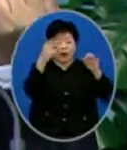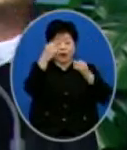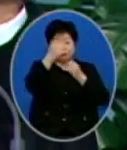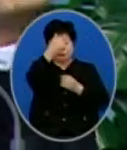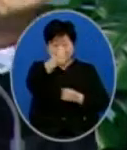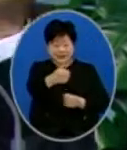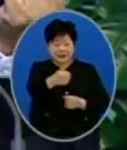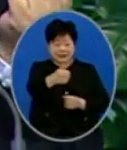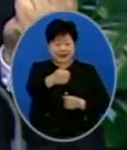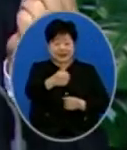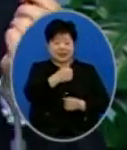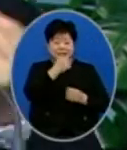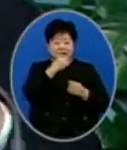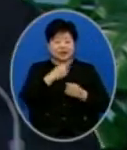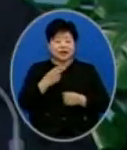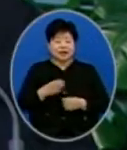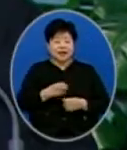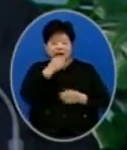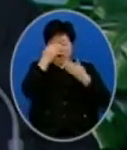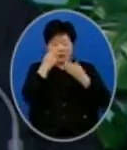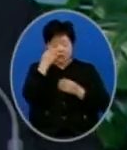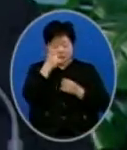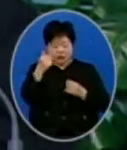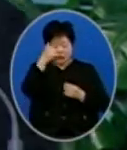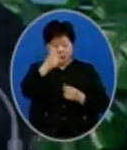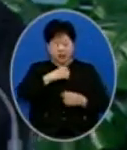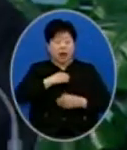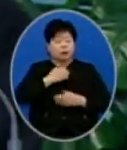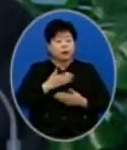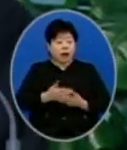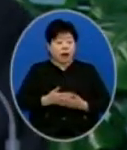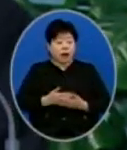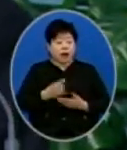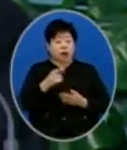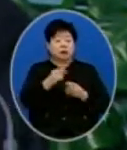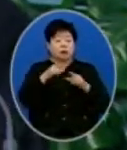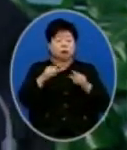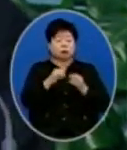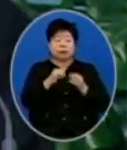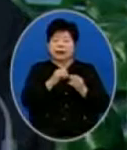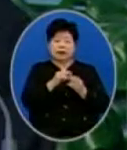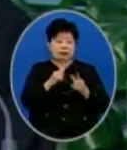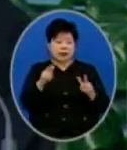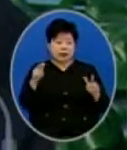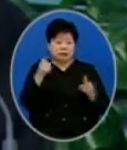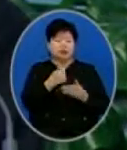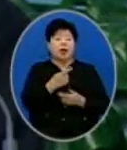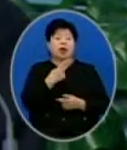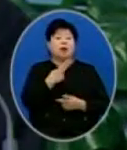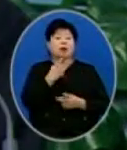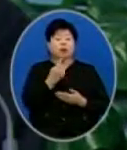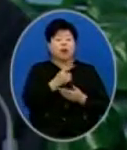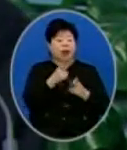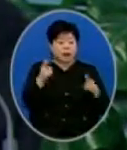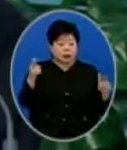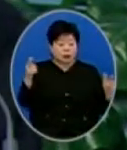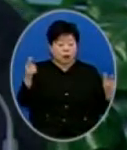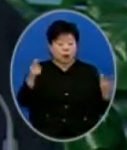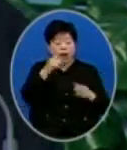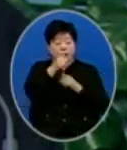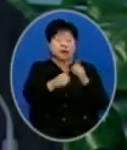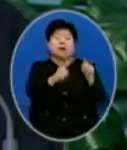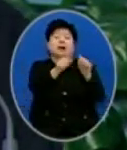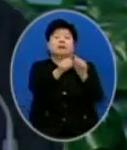간수장이 교도소 소장이 감동을 받았어요 저 사람은 보통 사람이 아니다 죄를 지어서 들어온 사람이 아니고 저 사람은